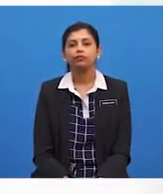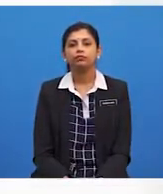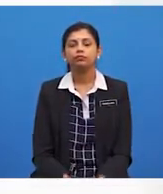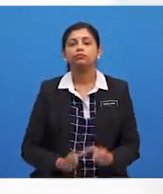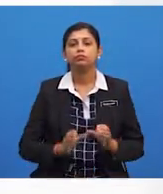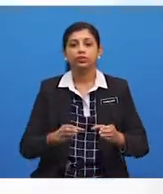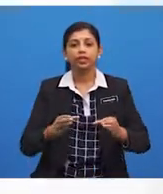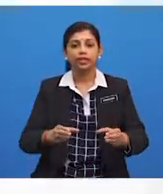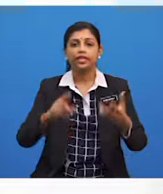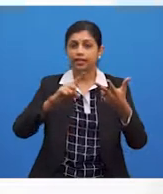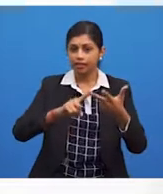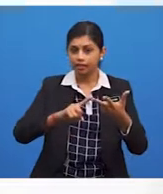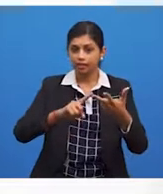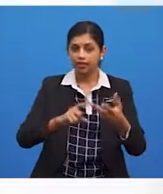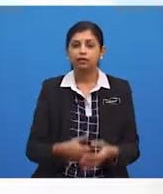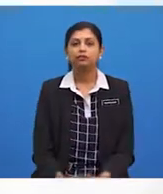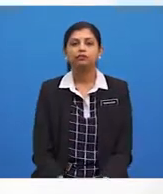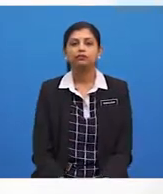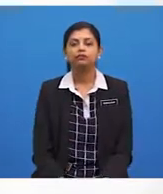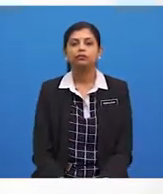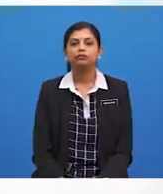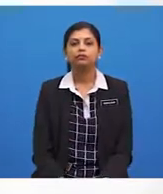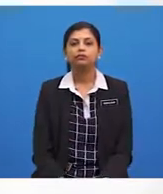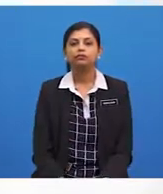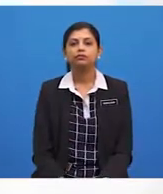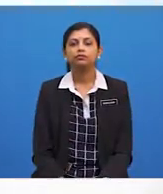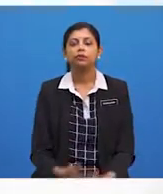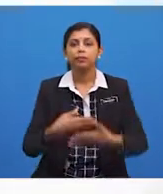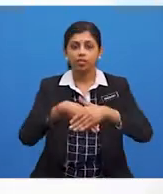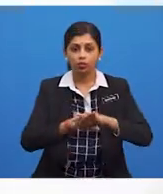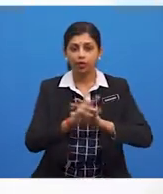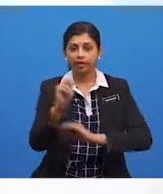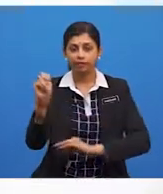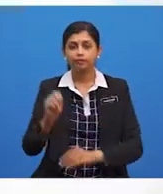Cara yang ketiga ialah secara naturalisasi